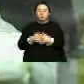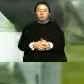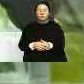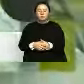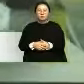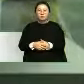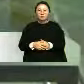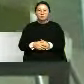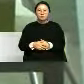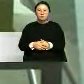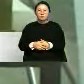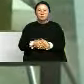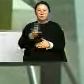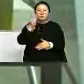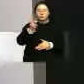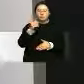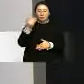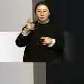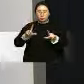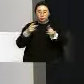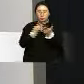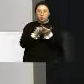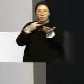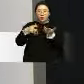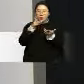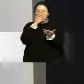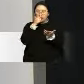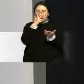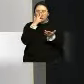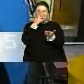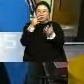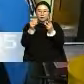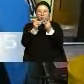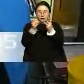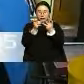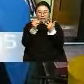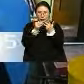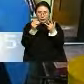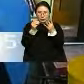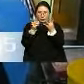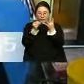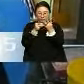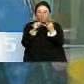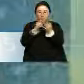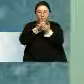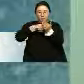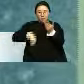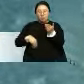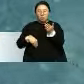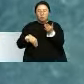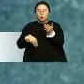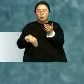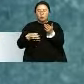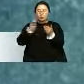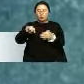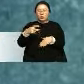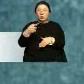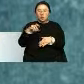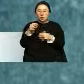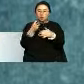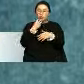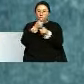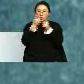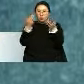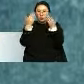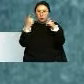알려졌습니다. 앞서 지난 29일 퇴원한 평택시 4번 환자를 제외하면 경기도에선 분당 서울대병원에서